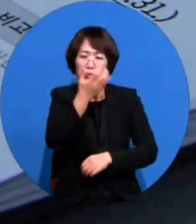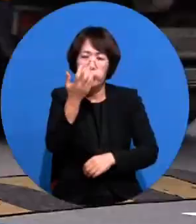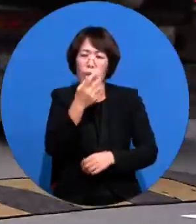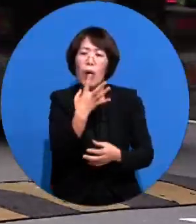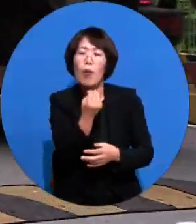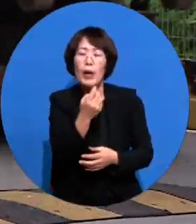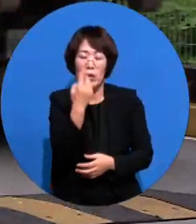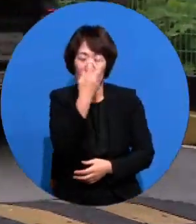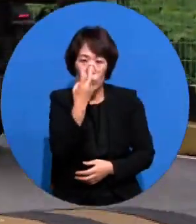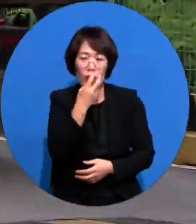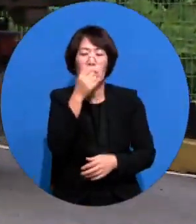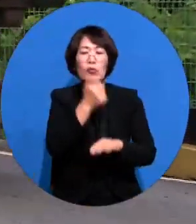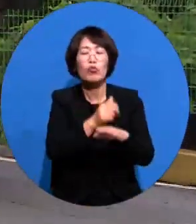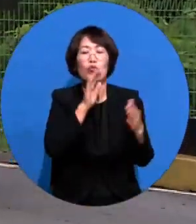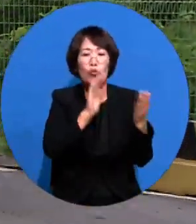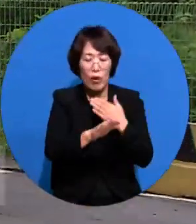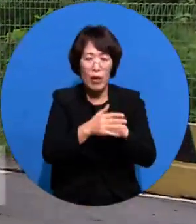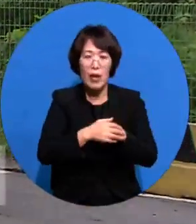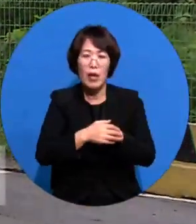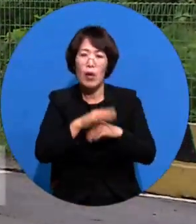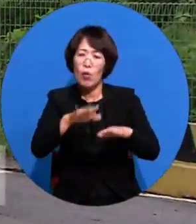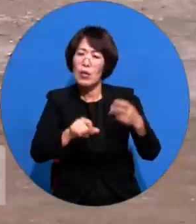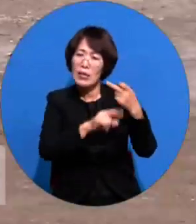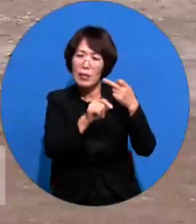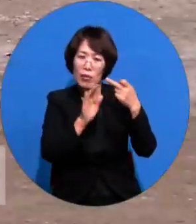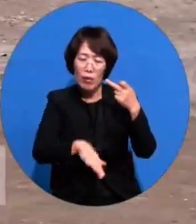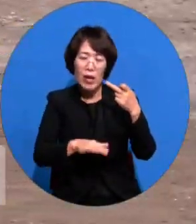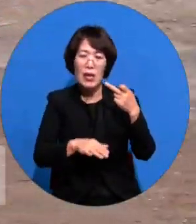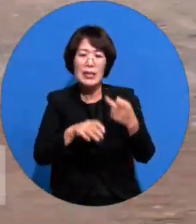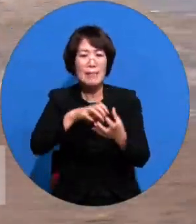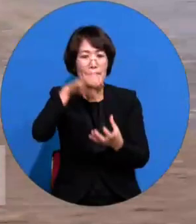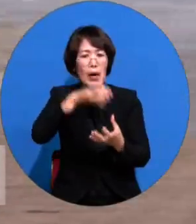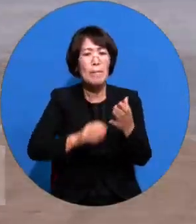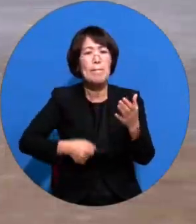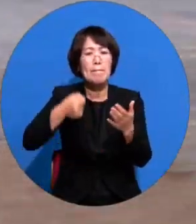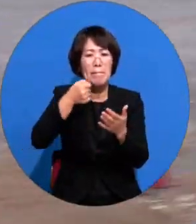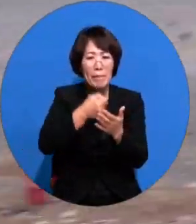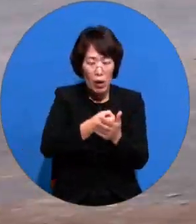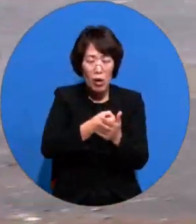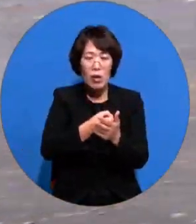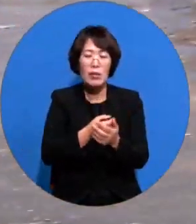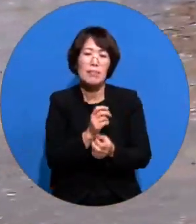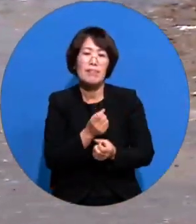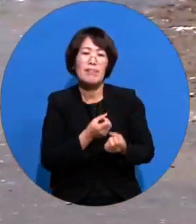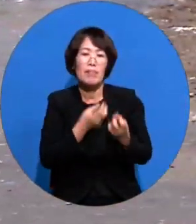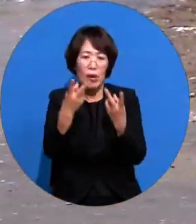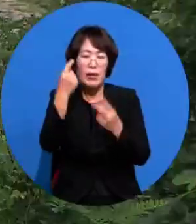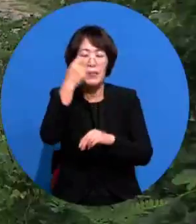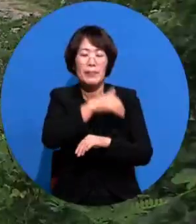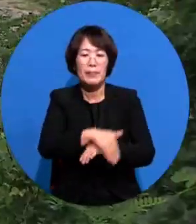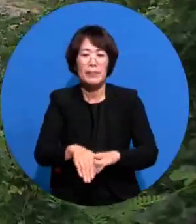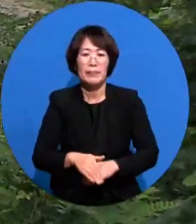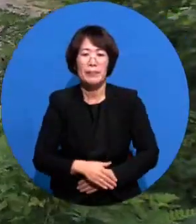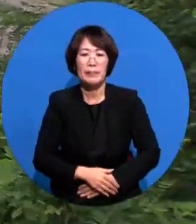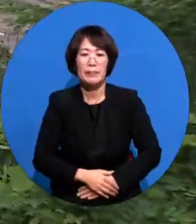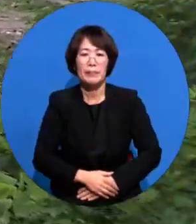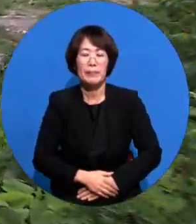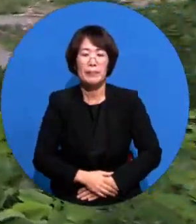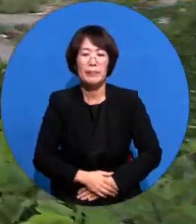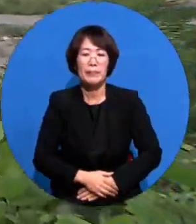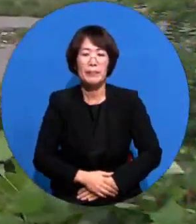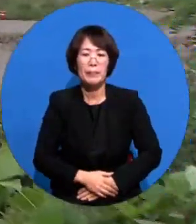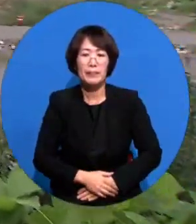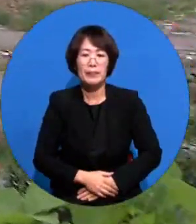조사하고 환경 당국은 이를 기초로 올 연말쯤 온실가스 할당량을 결정 통보할 예정입니다. MBC